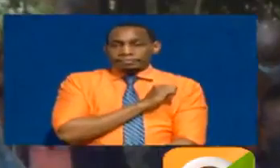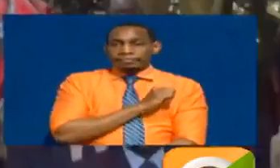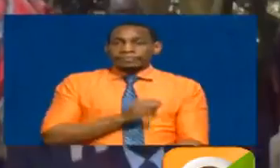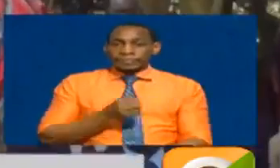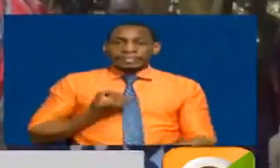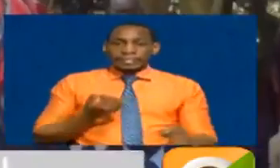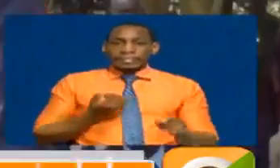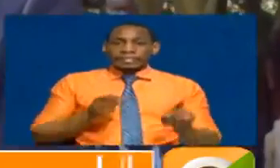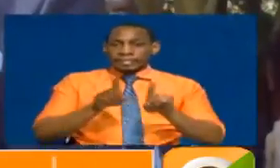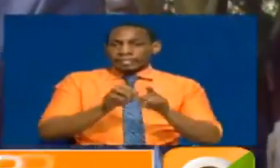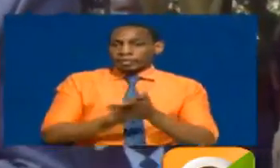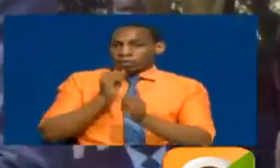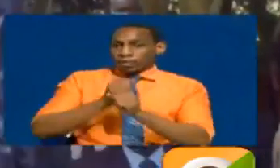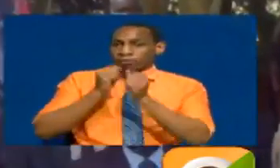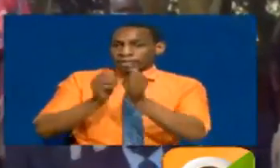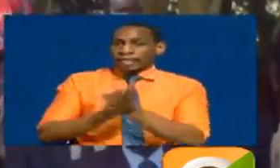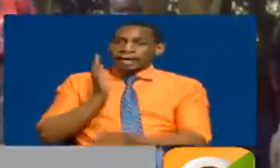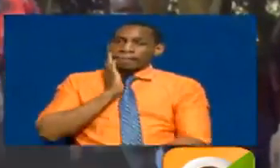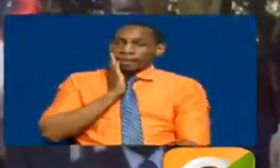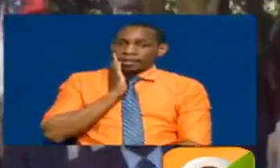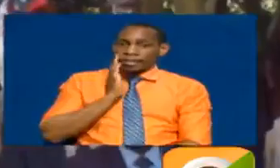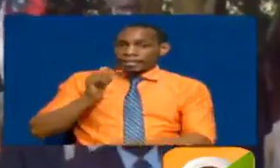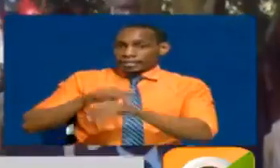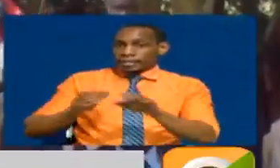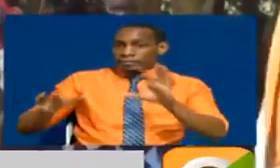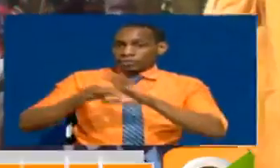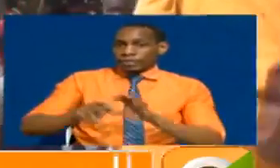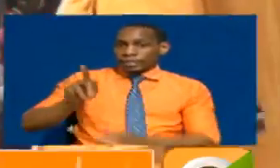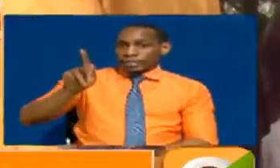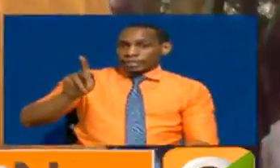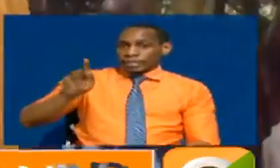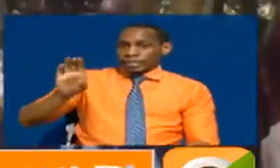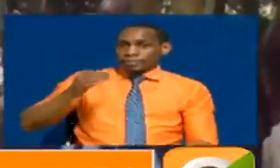dada. Tulifanya kazi na mama wakati nilijoin KBC